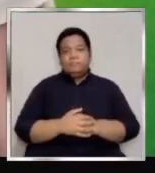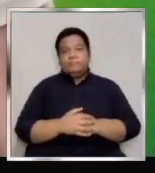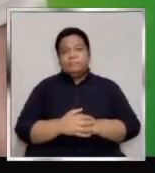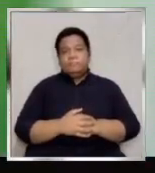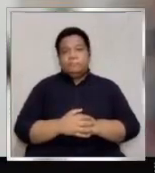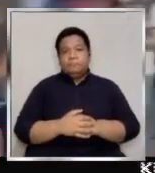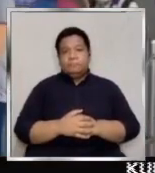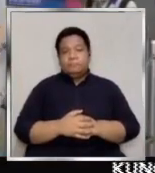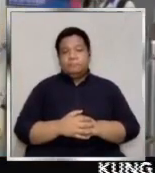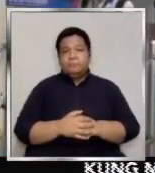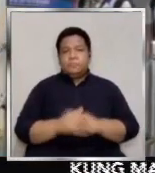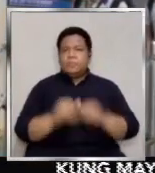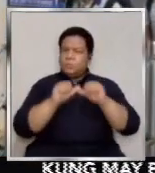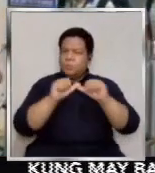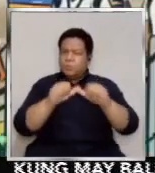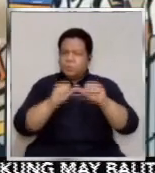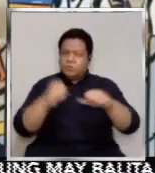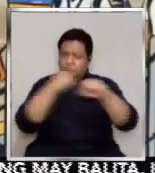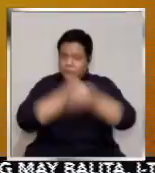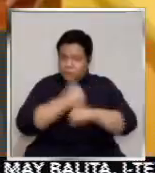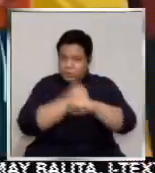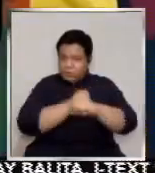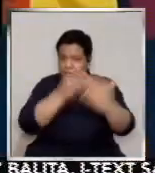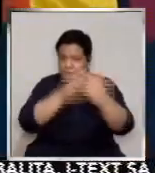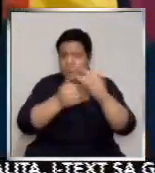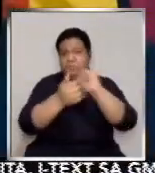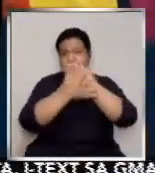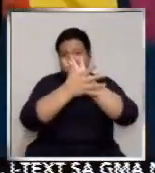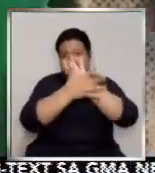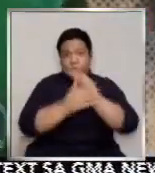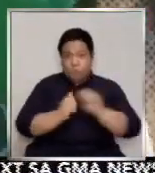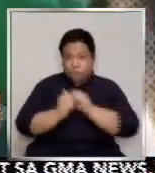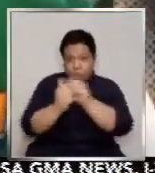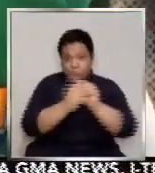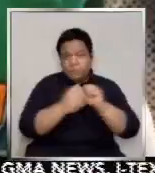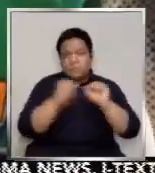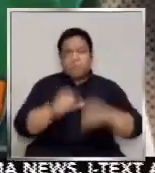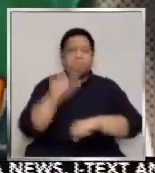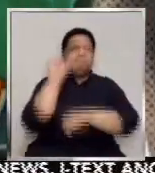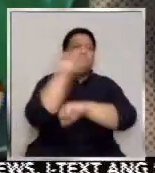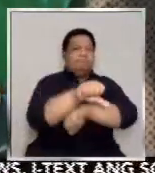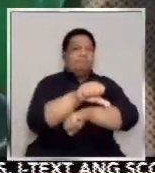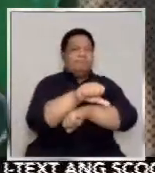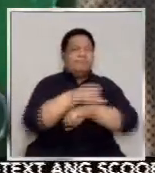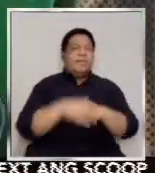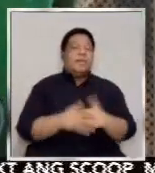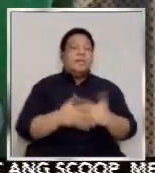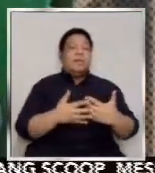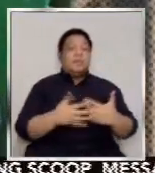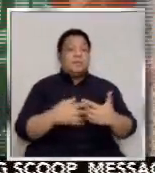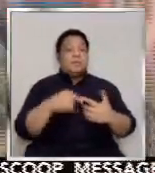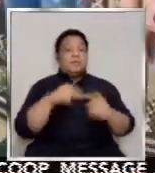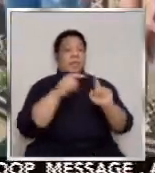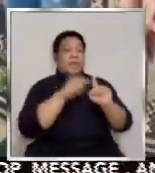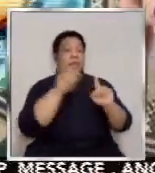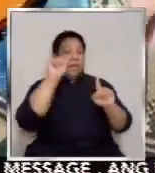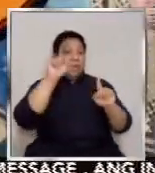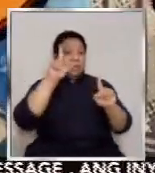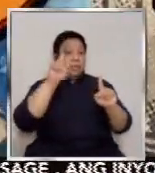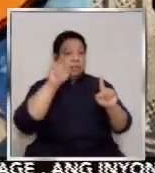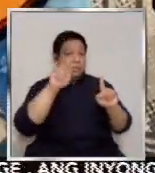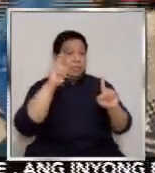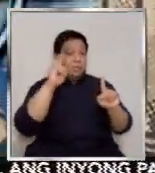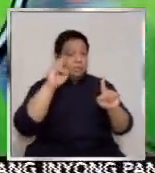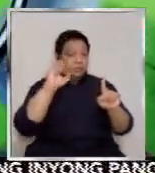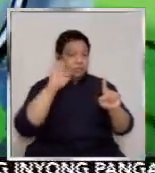Patuloy pa rin ang laban natin sa COVID-19. And together, we can beat the solution. Ang Asia's multimedia star na si Alden Richards ang napiling ambassador